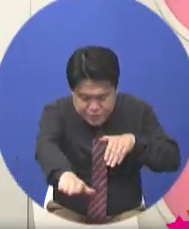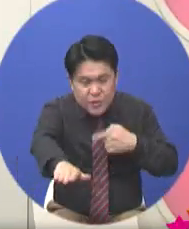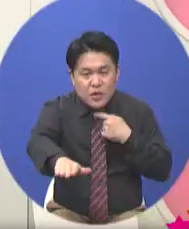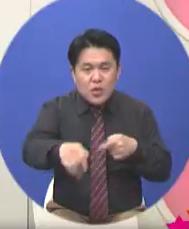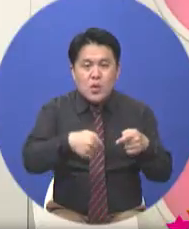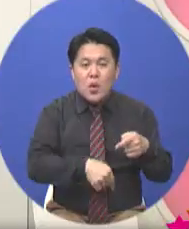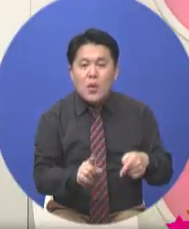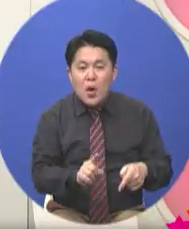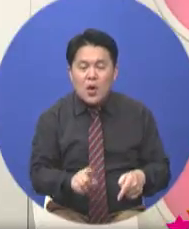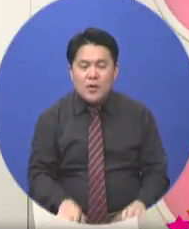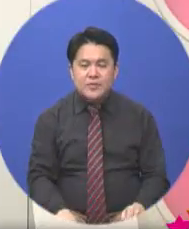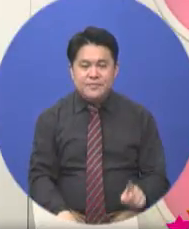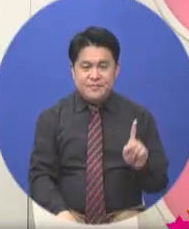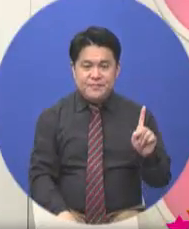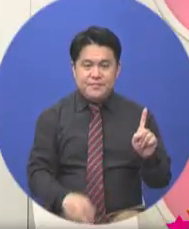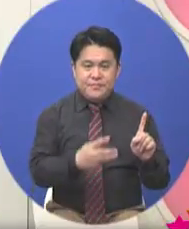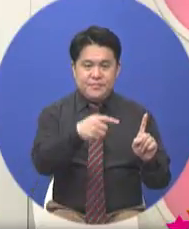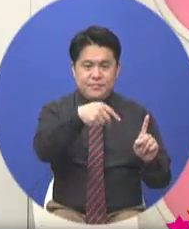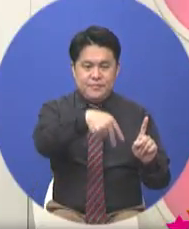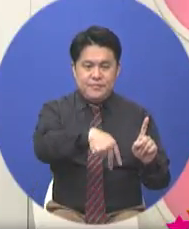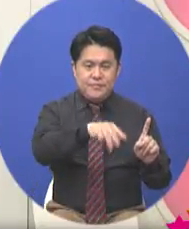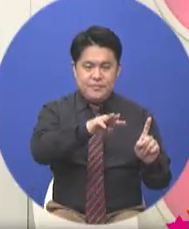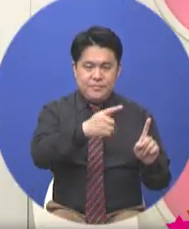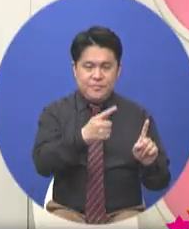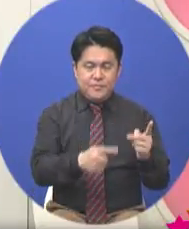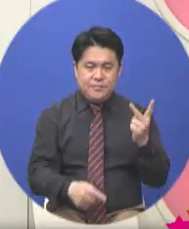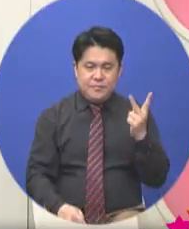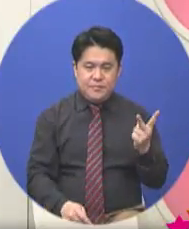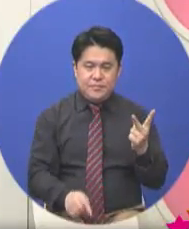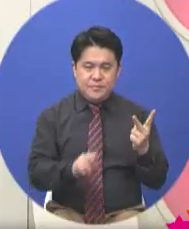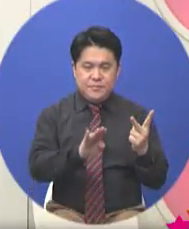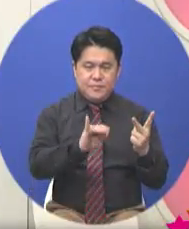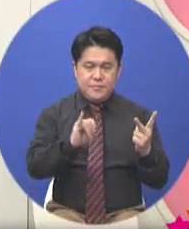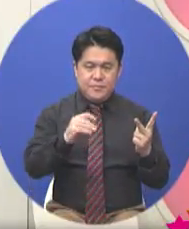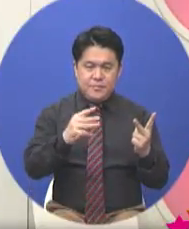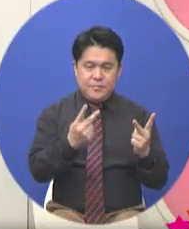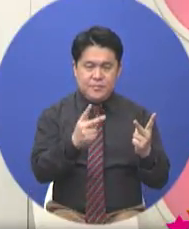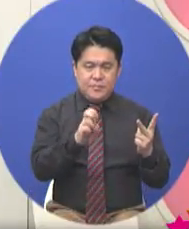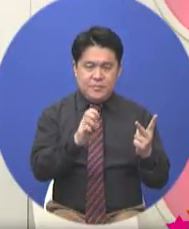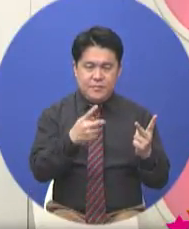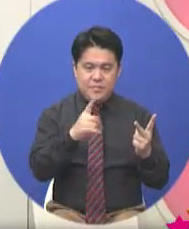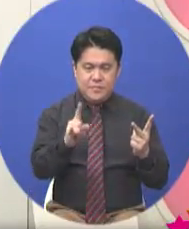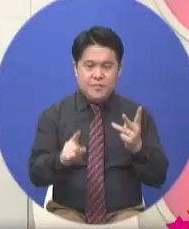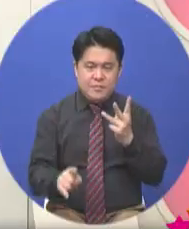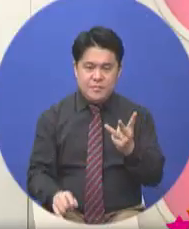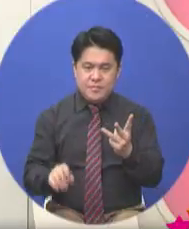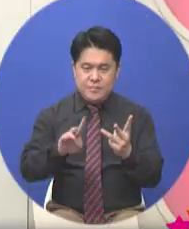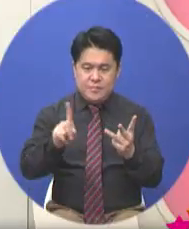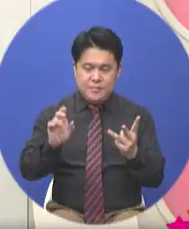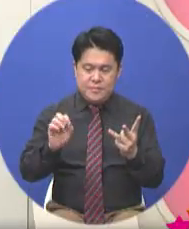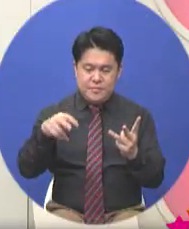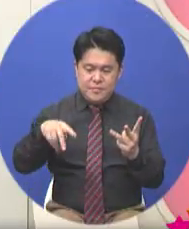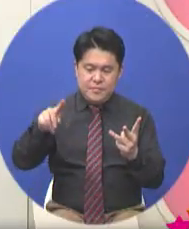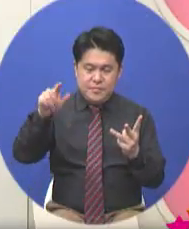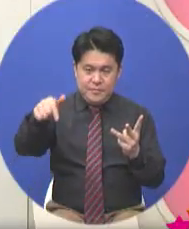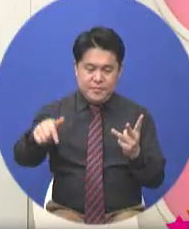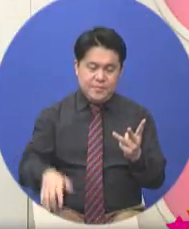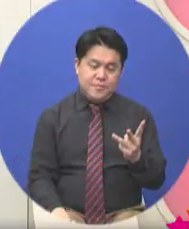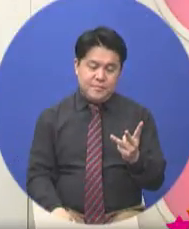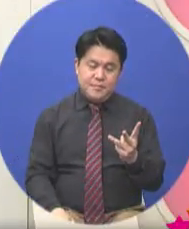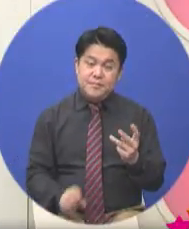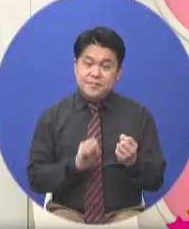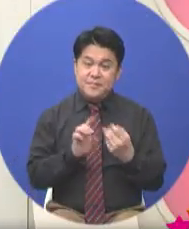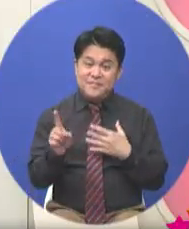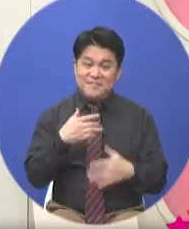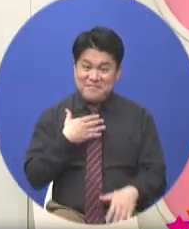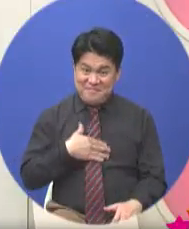네, 1번 큐브, 3번 비료 포대. 네. 2번 비료 포대, 3번 방석. 네.